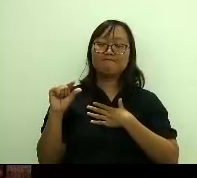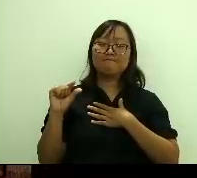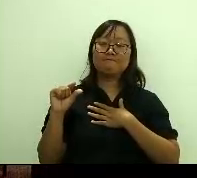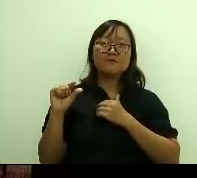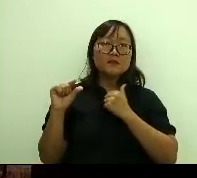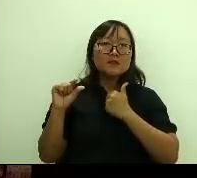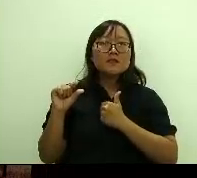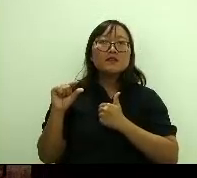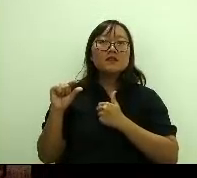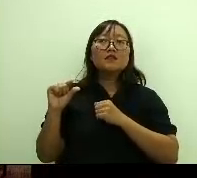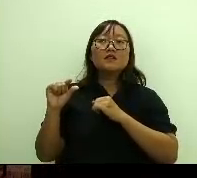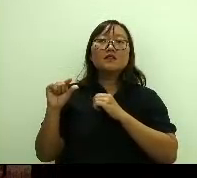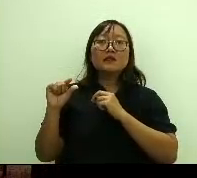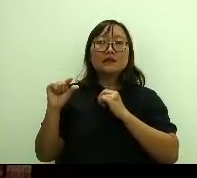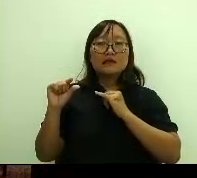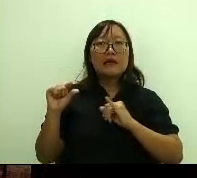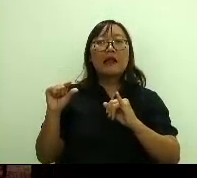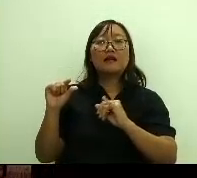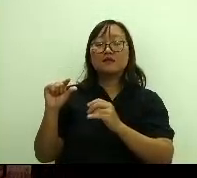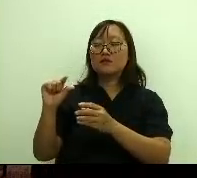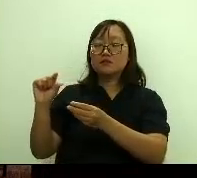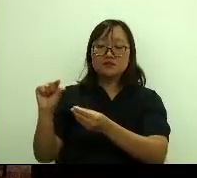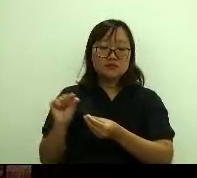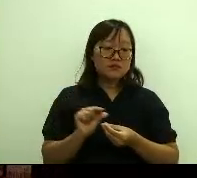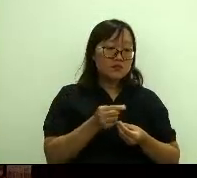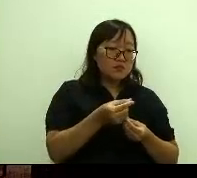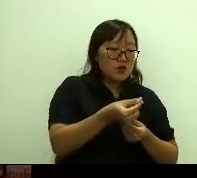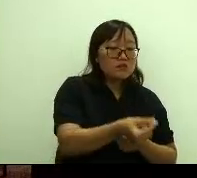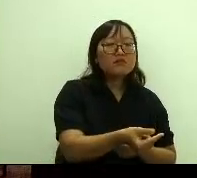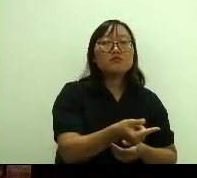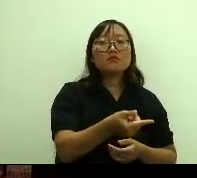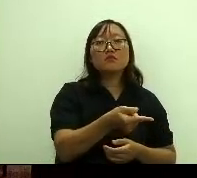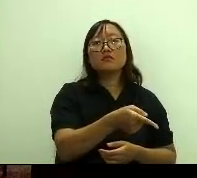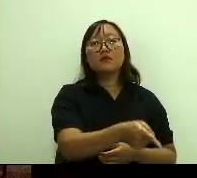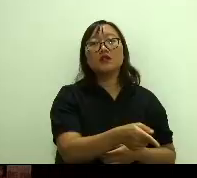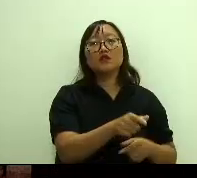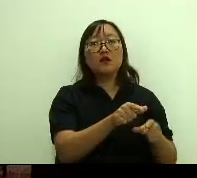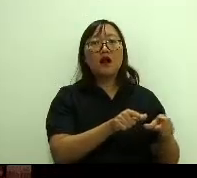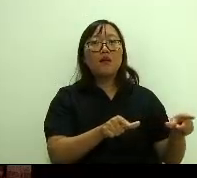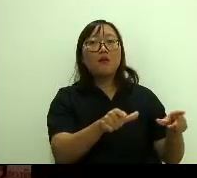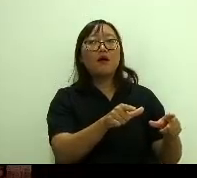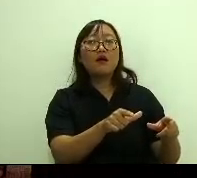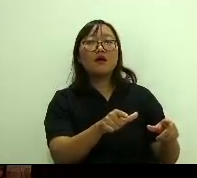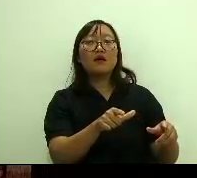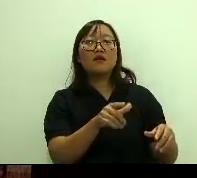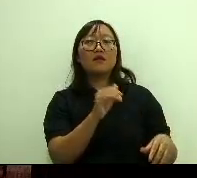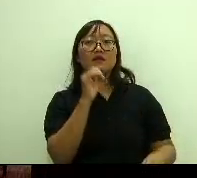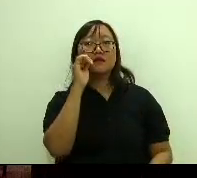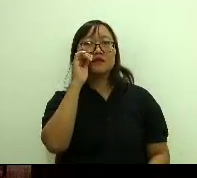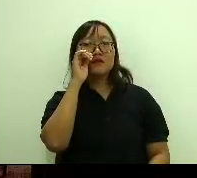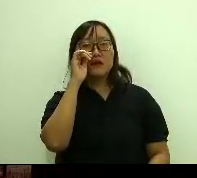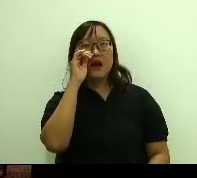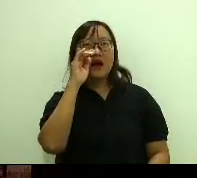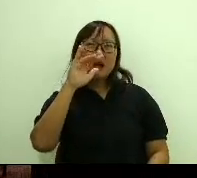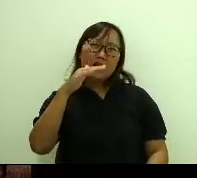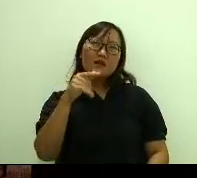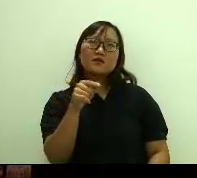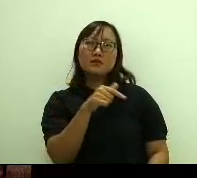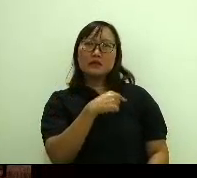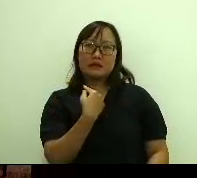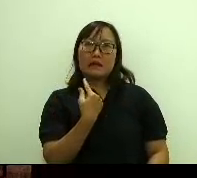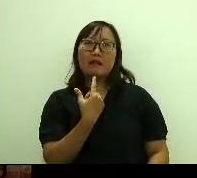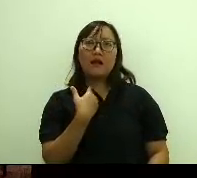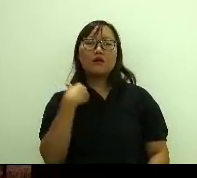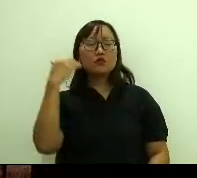perlu dilepaskan dari diri kita? Apakah ada sesuatu yang perlu kita serahkan